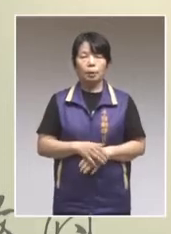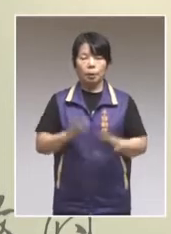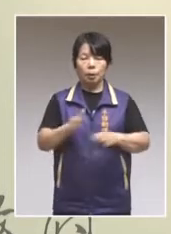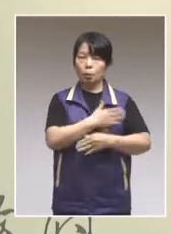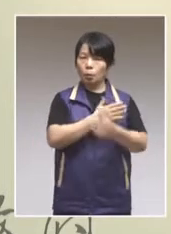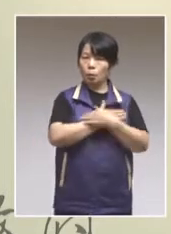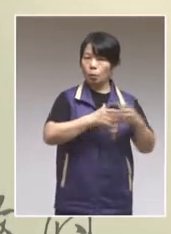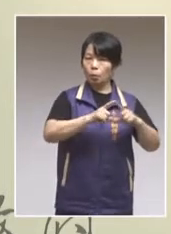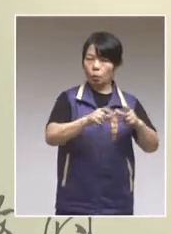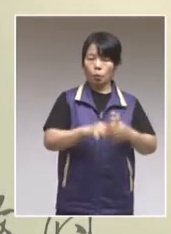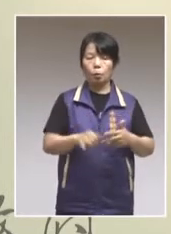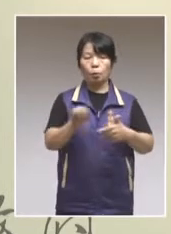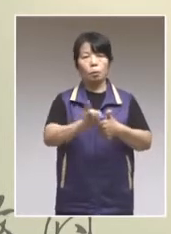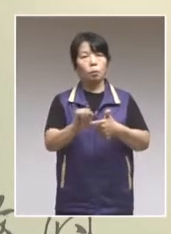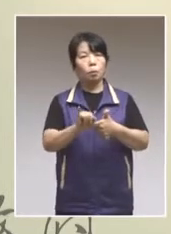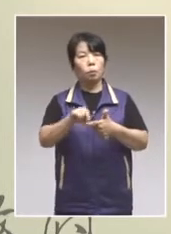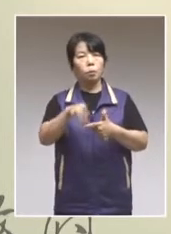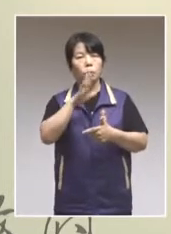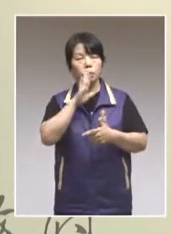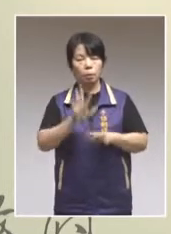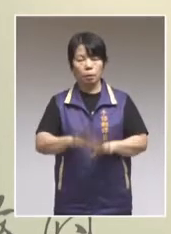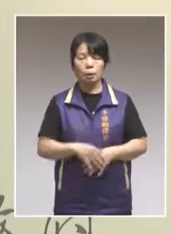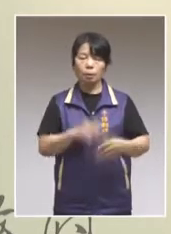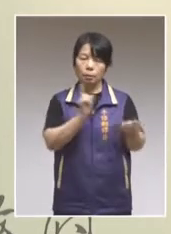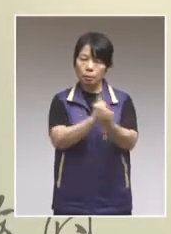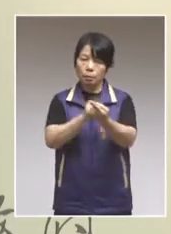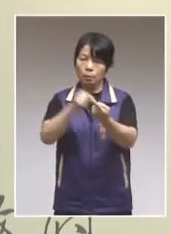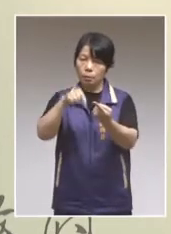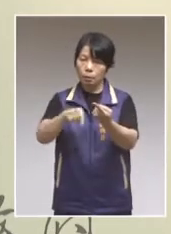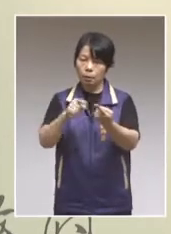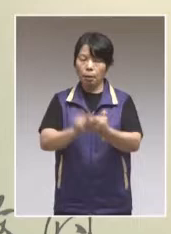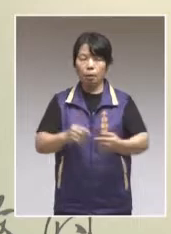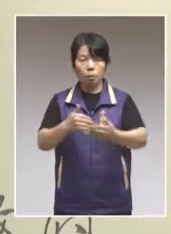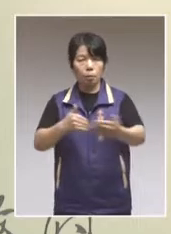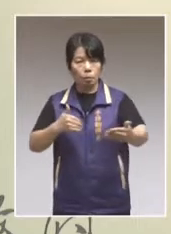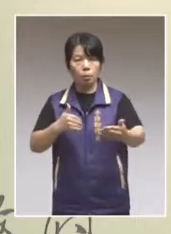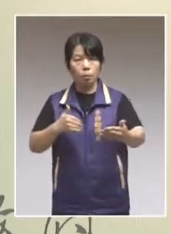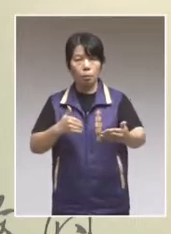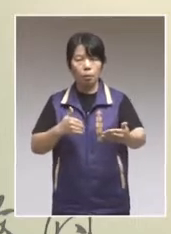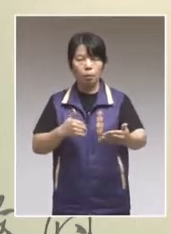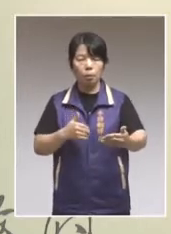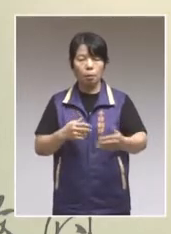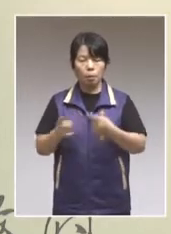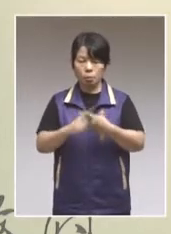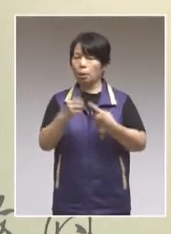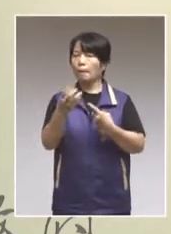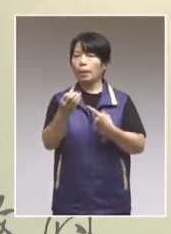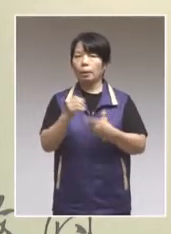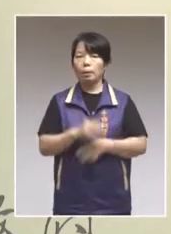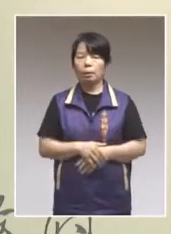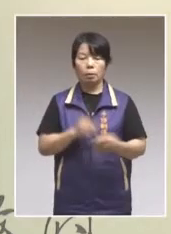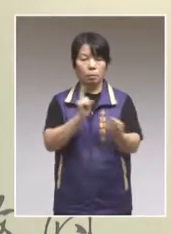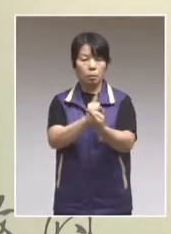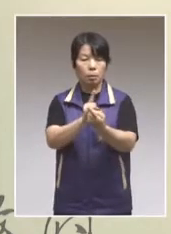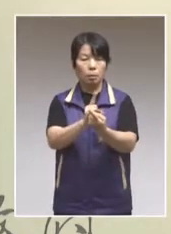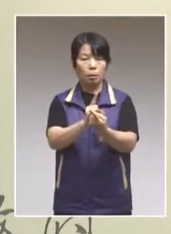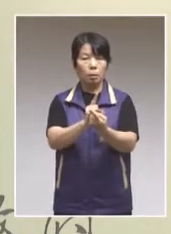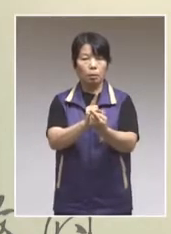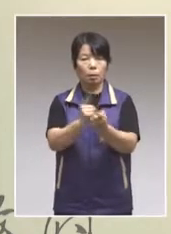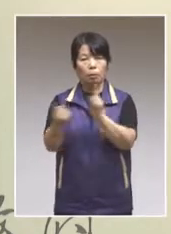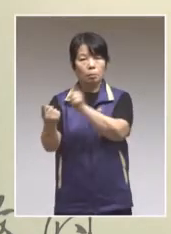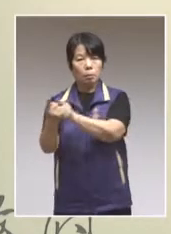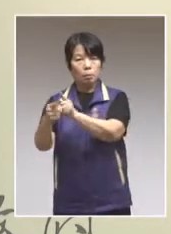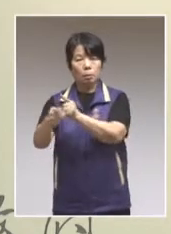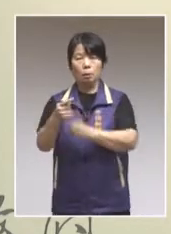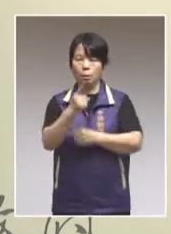幼儿园的小女儿她是接触者，她继续被隔离，就是没有被确诊。那接触者的接触者